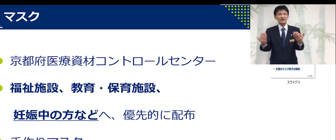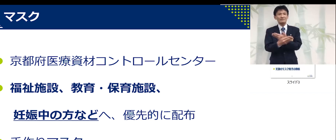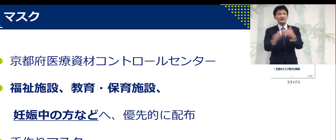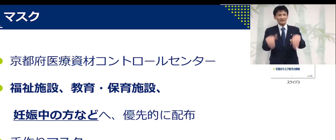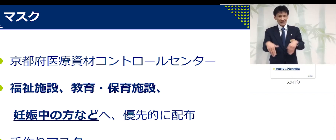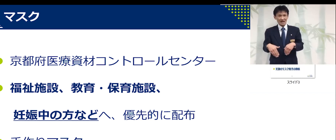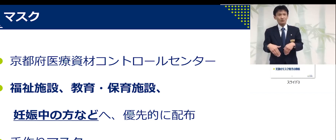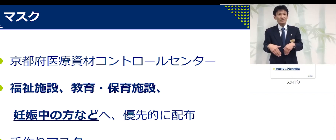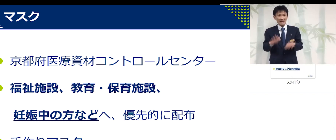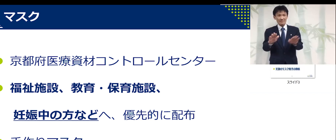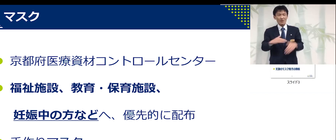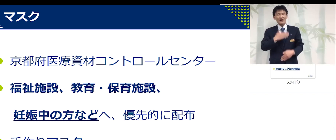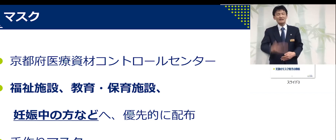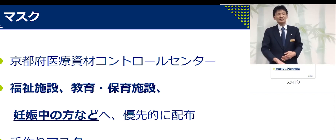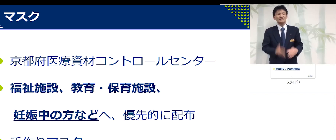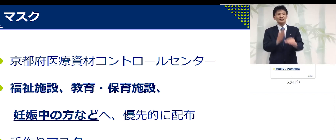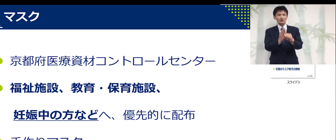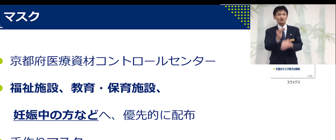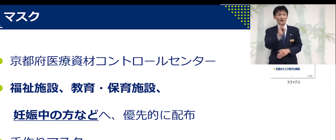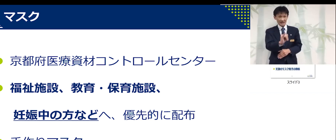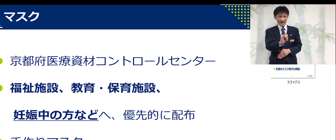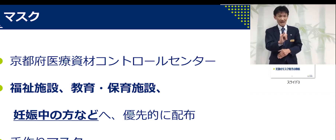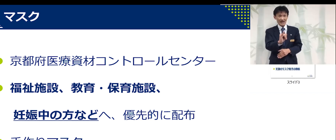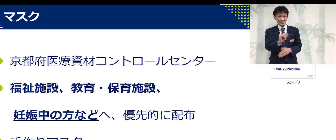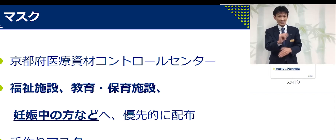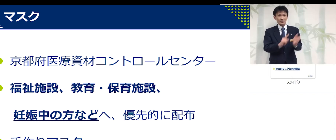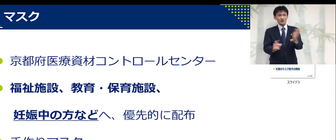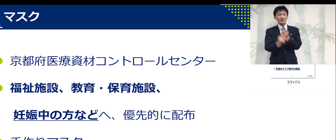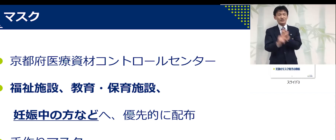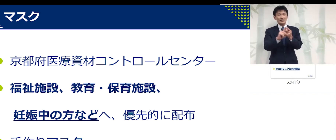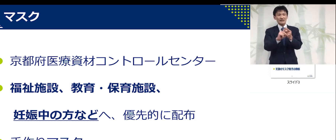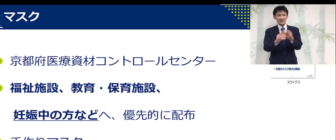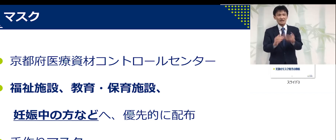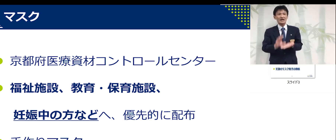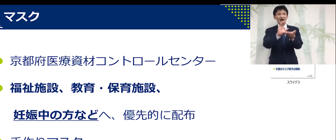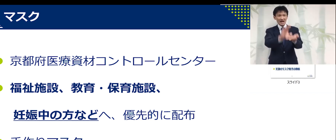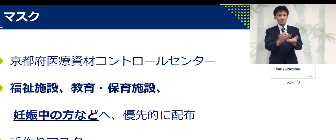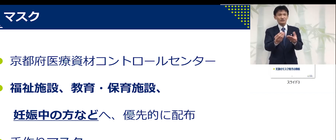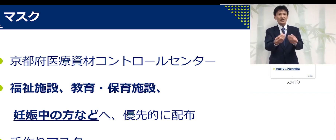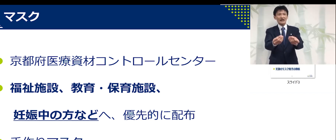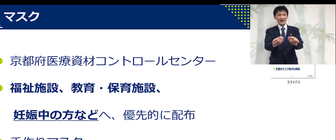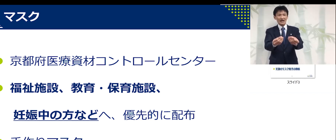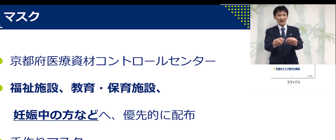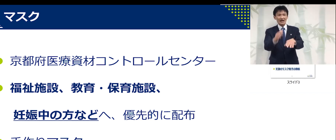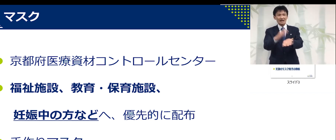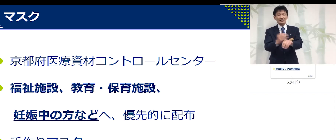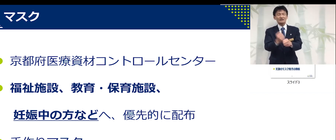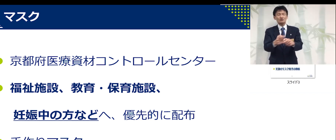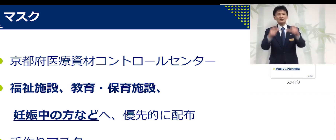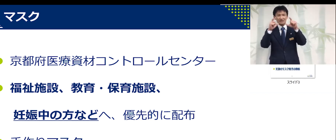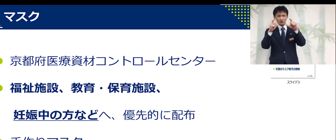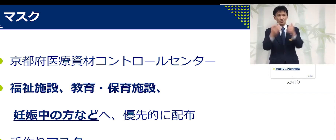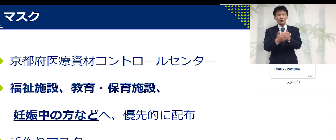中の方ですとか、そういう皆さん方にまあ優先的に配布をしながら、また手作りマスク等のご協力も求めながらです